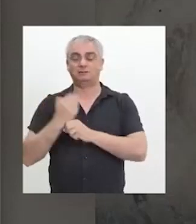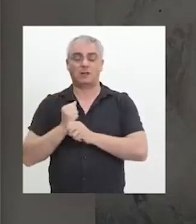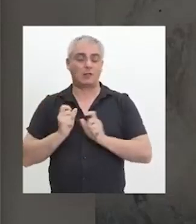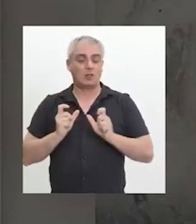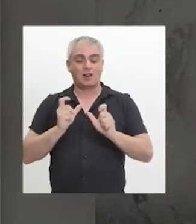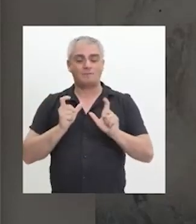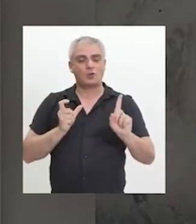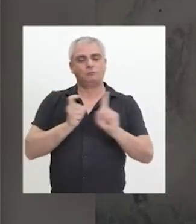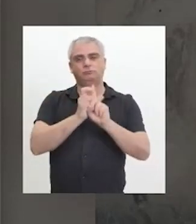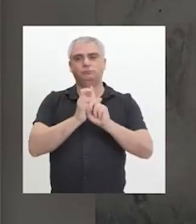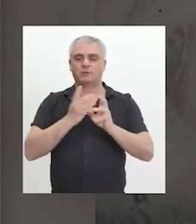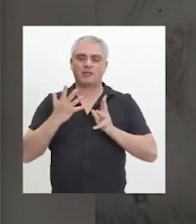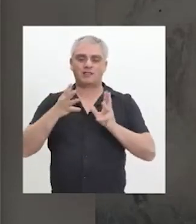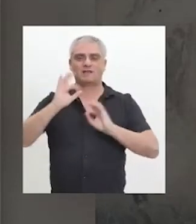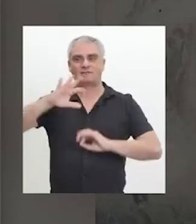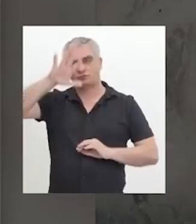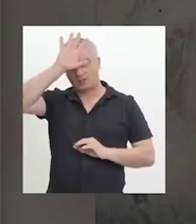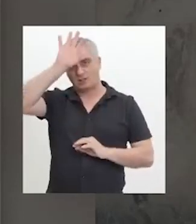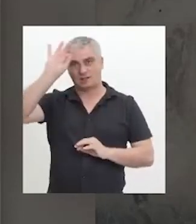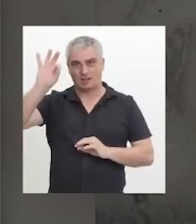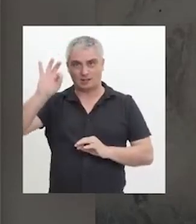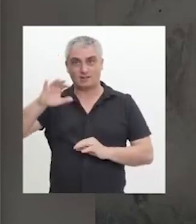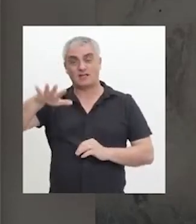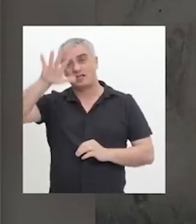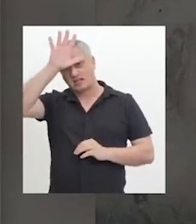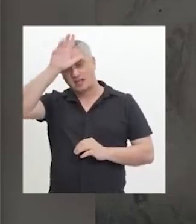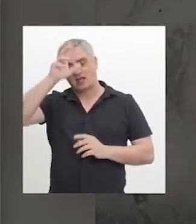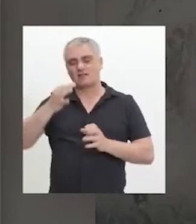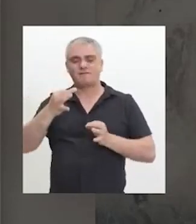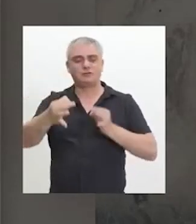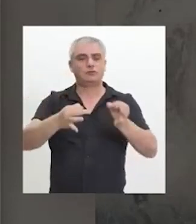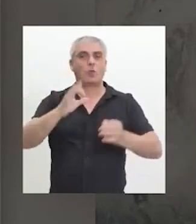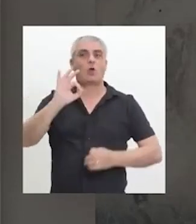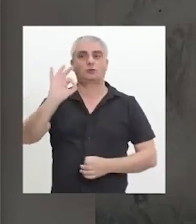סיכלו את התקיפה האיראנית איראן